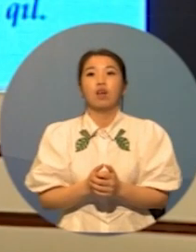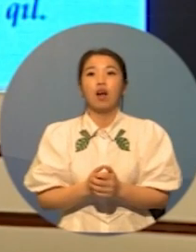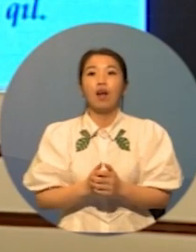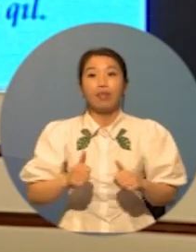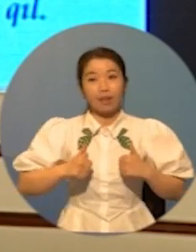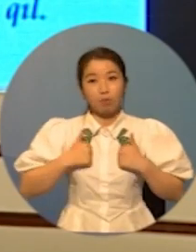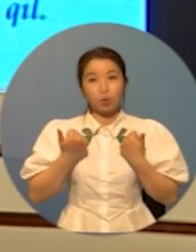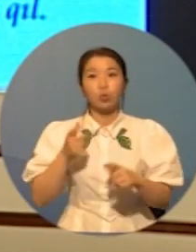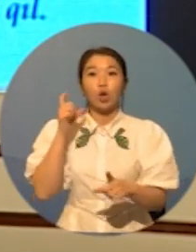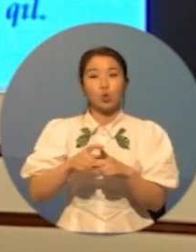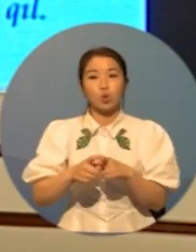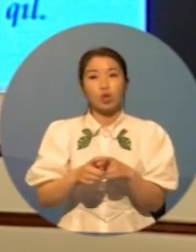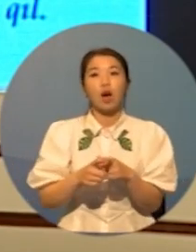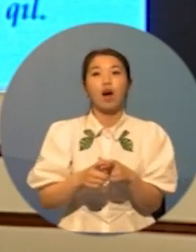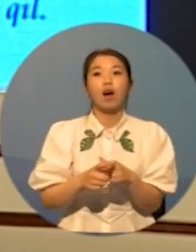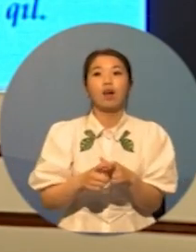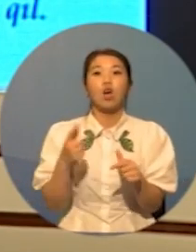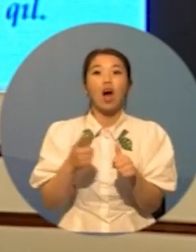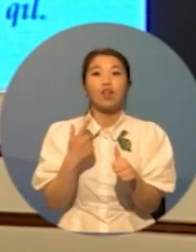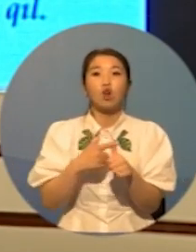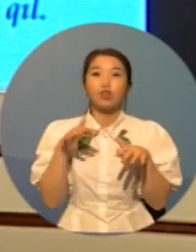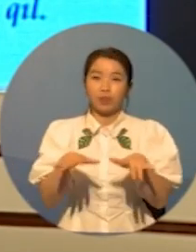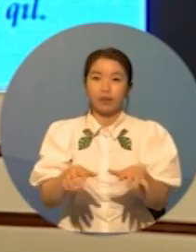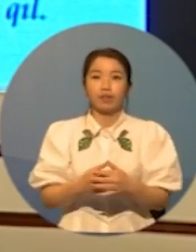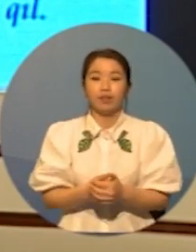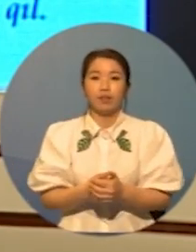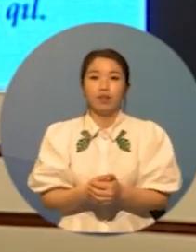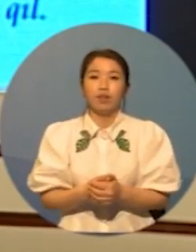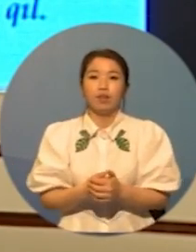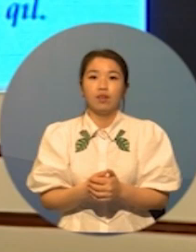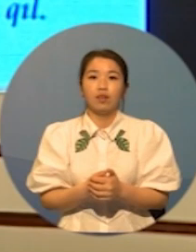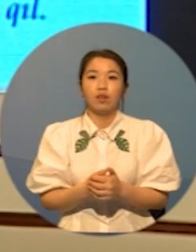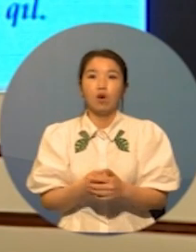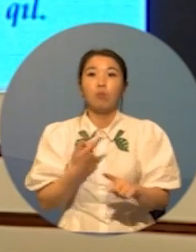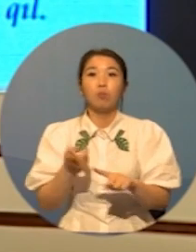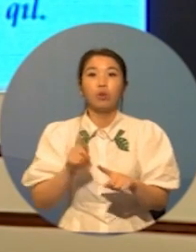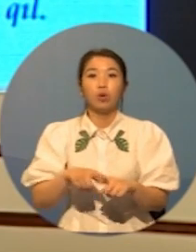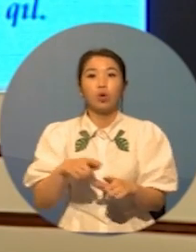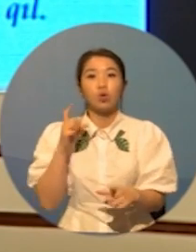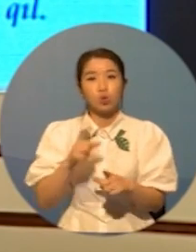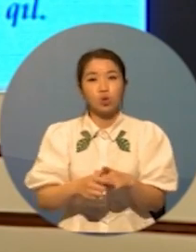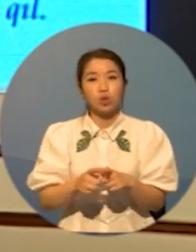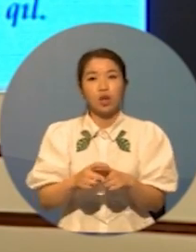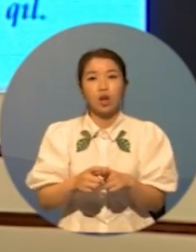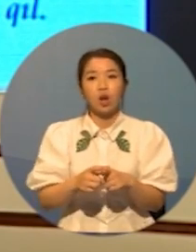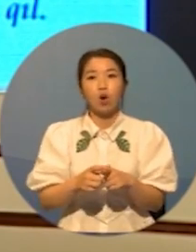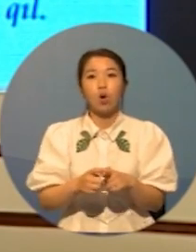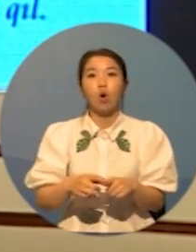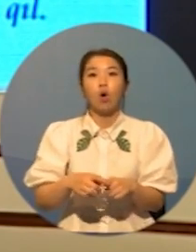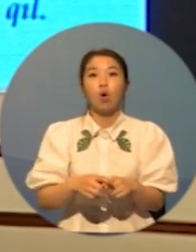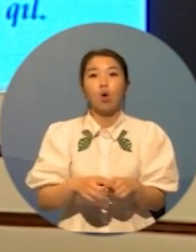Талпынуда сөзі атауыш фейл. Бұл сөзде орын сеплігінің